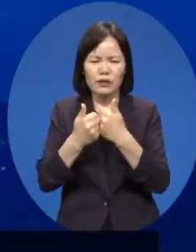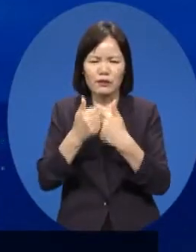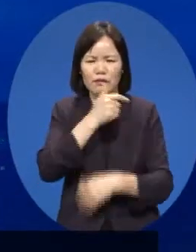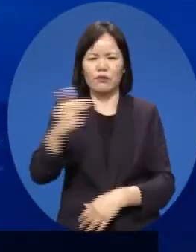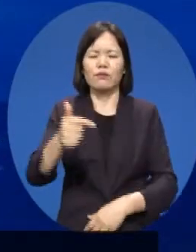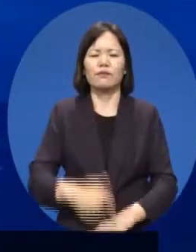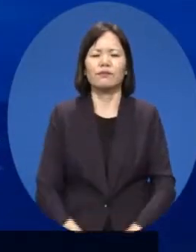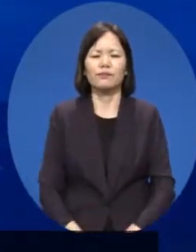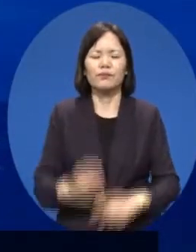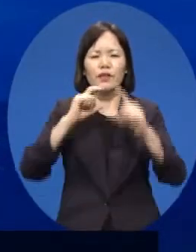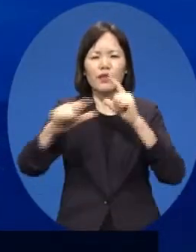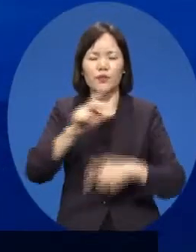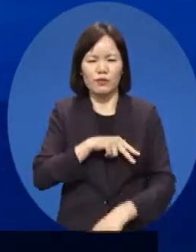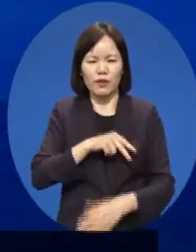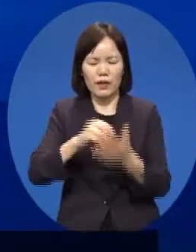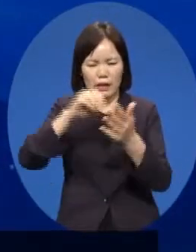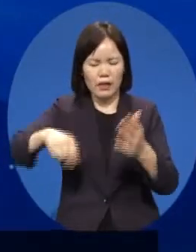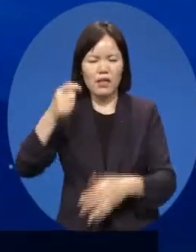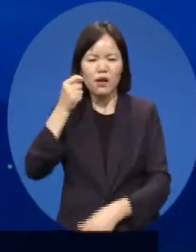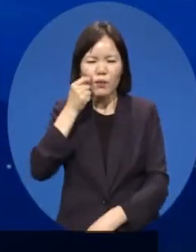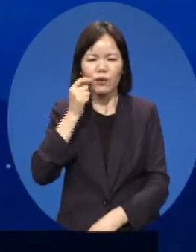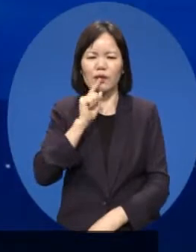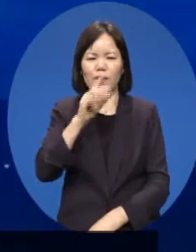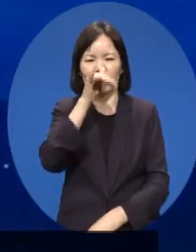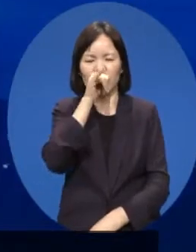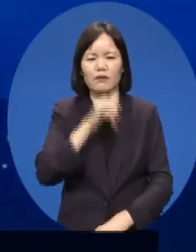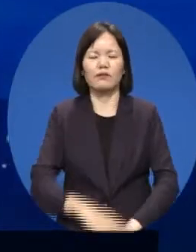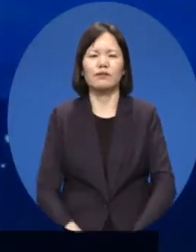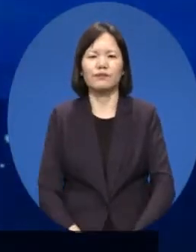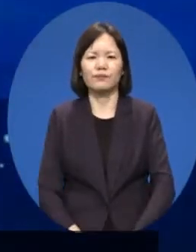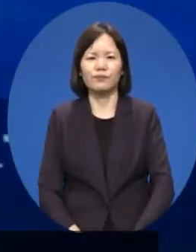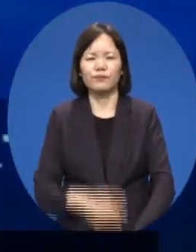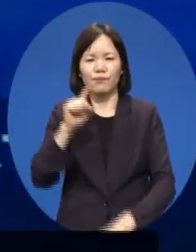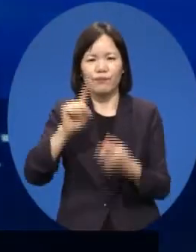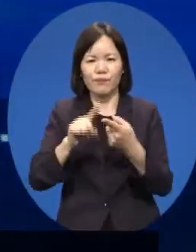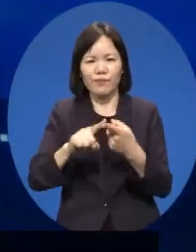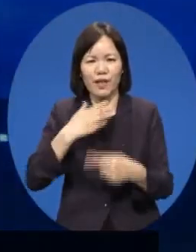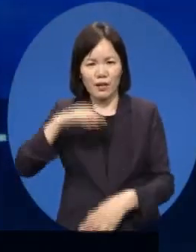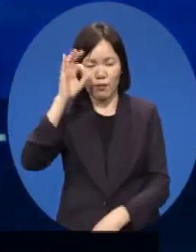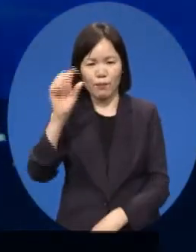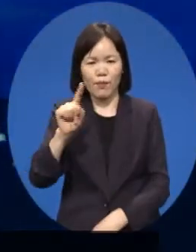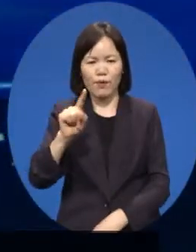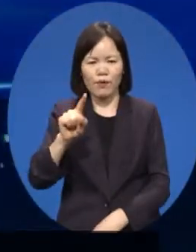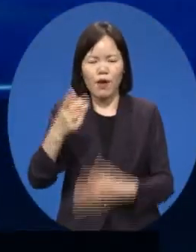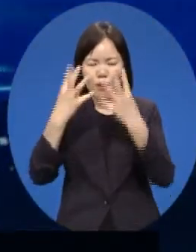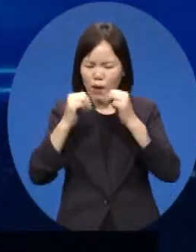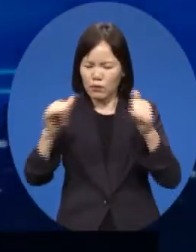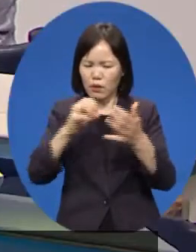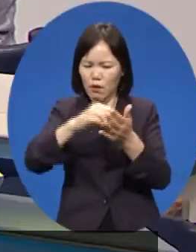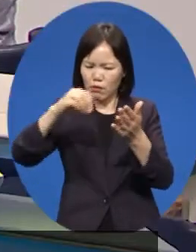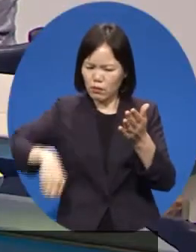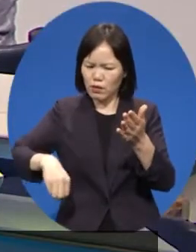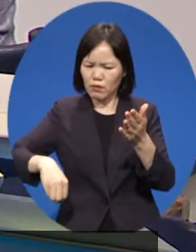않습니다 일부 의원들은 탈당 할 수 없다 지금 이런 얘기까지 나오고 있는데 일단 이 부분을 짚어 될 것 같습니다 많은 분들이 탈당